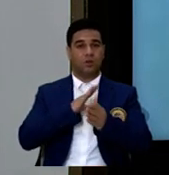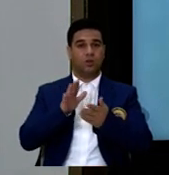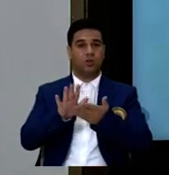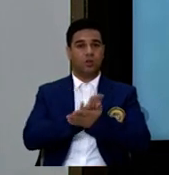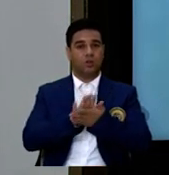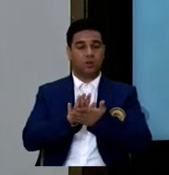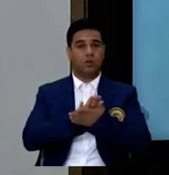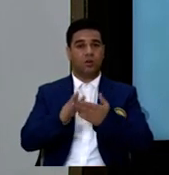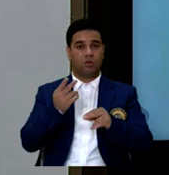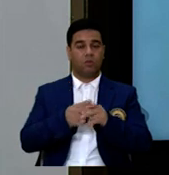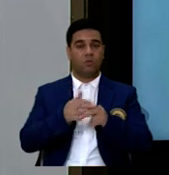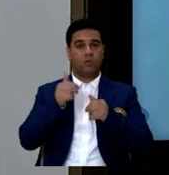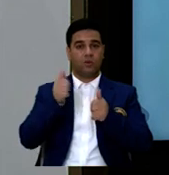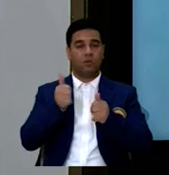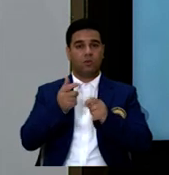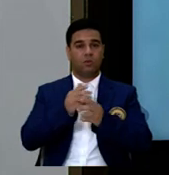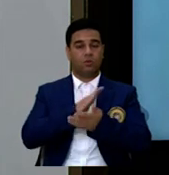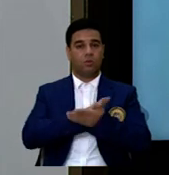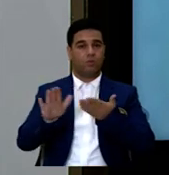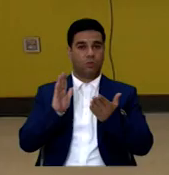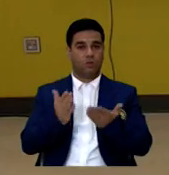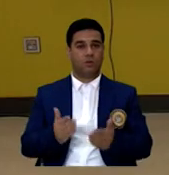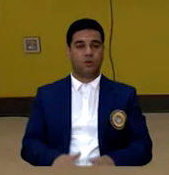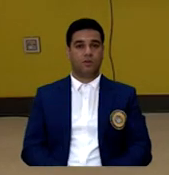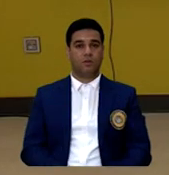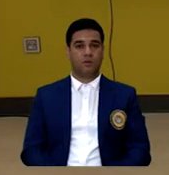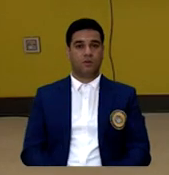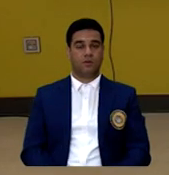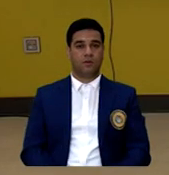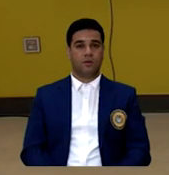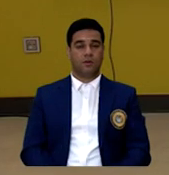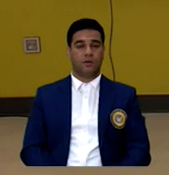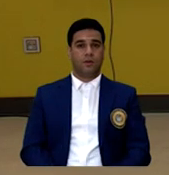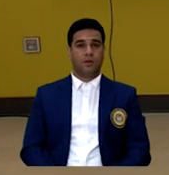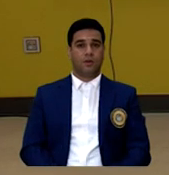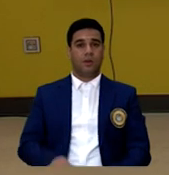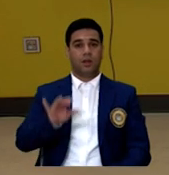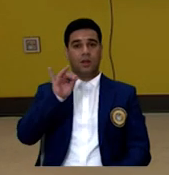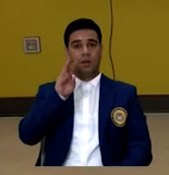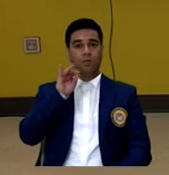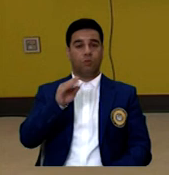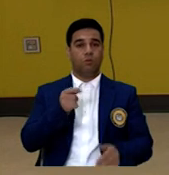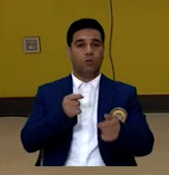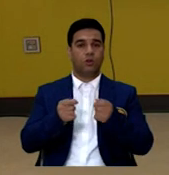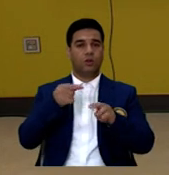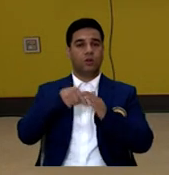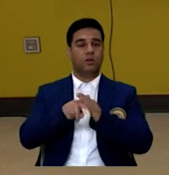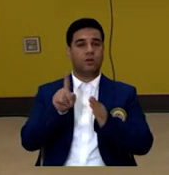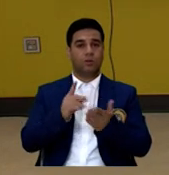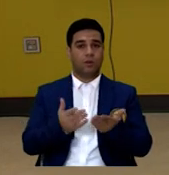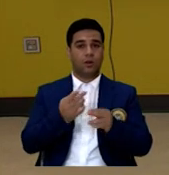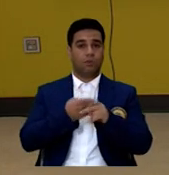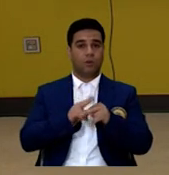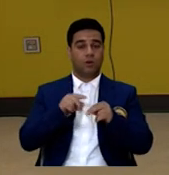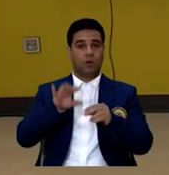oraliq formaga keltirib, parchalaydi. immun boshqarish nima? Demak,